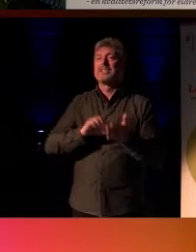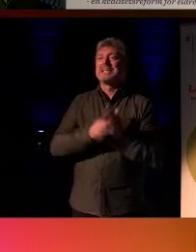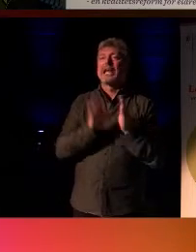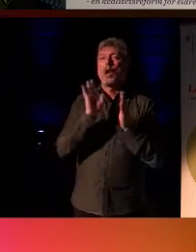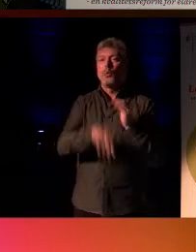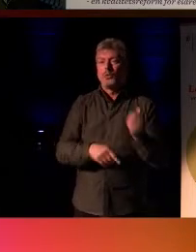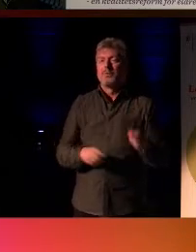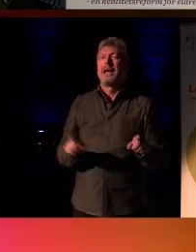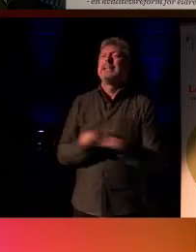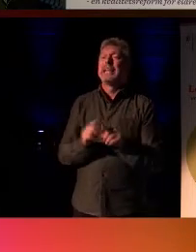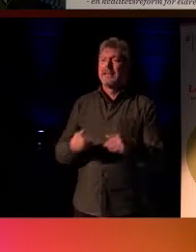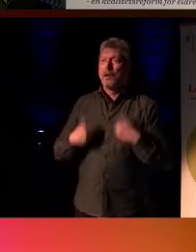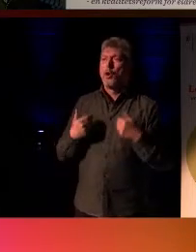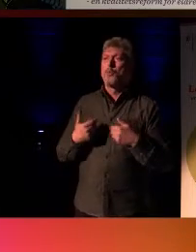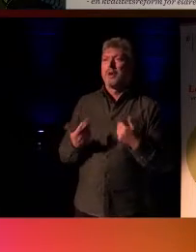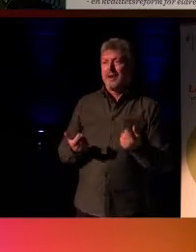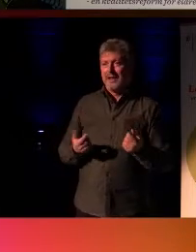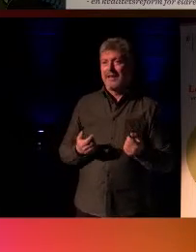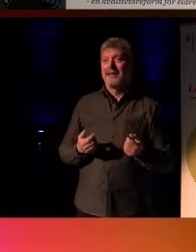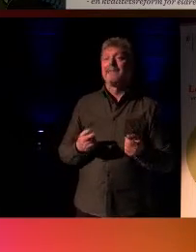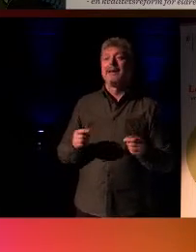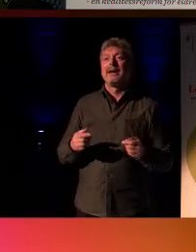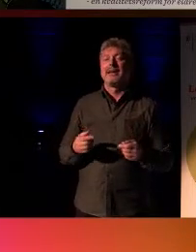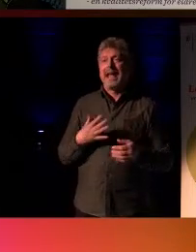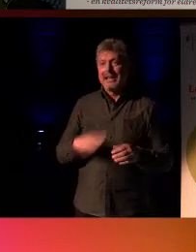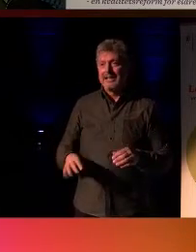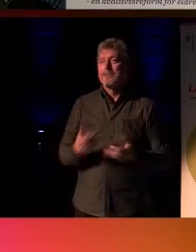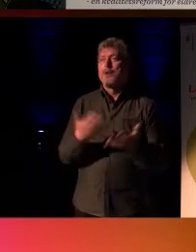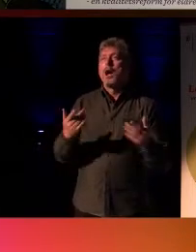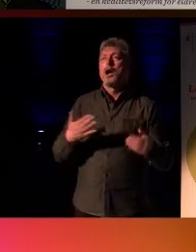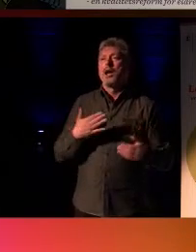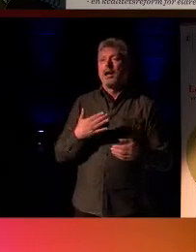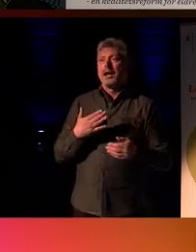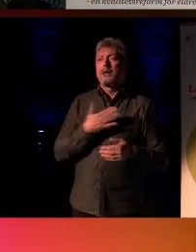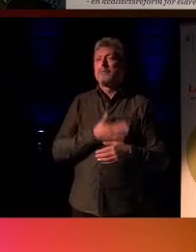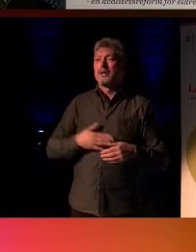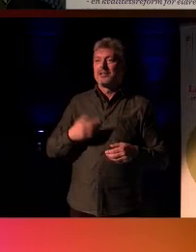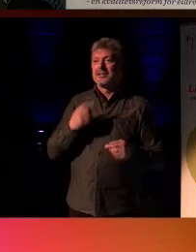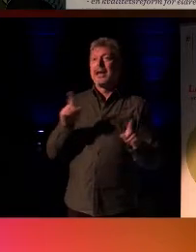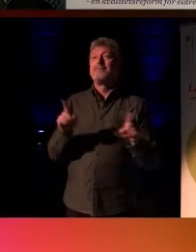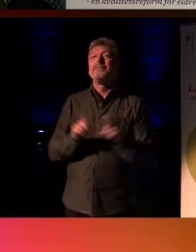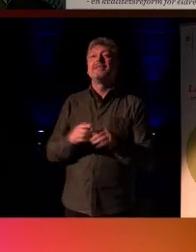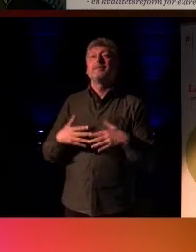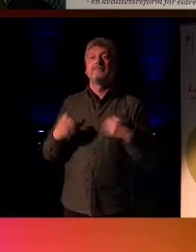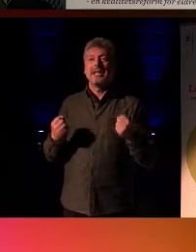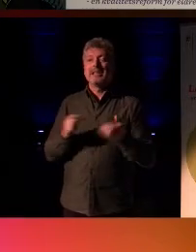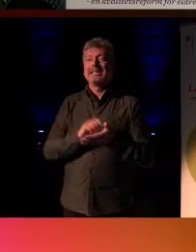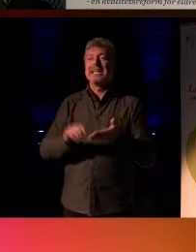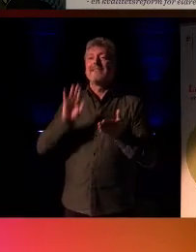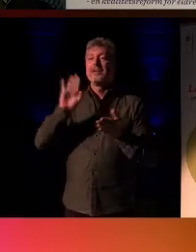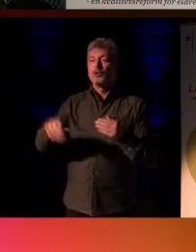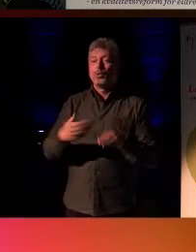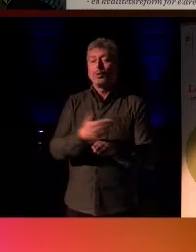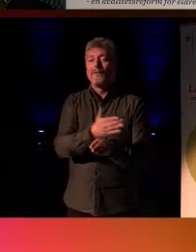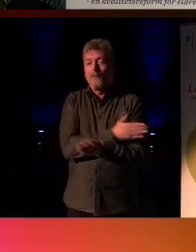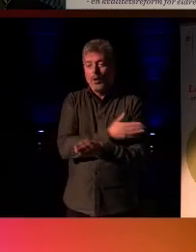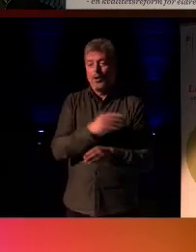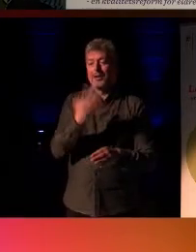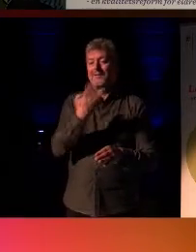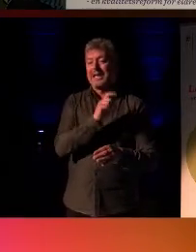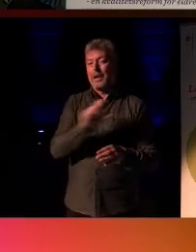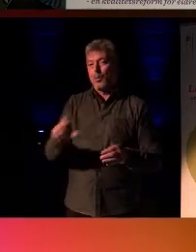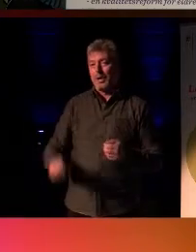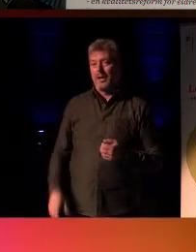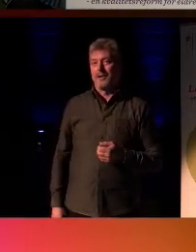Vi opplever likevel, heldigvis, at mange pasienter blitt så selvhjulpende at de skrives ut av hjemmesykepleien før det har gått 4 uker.